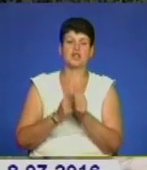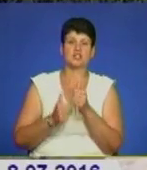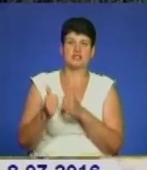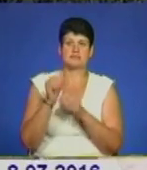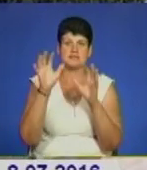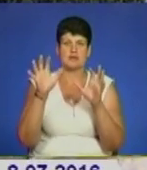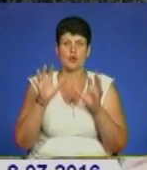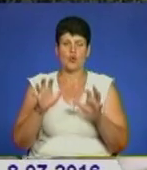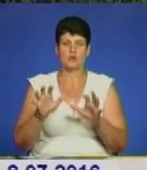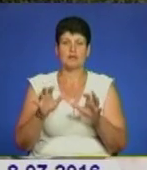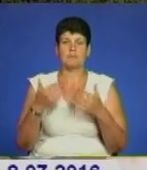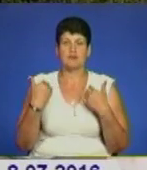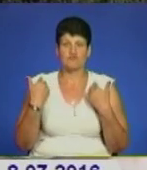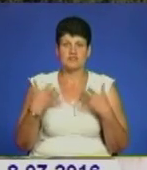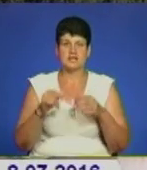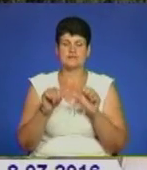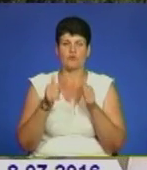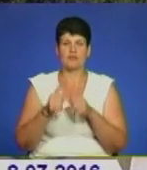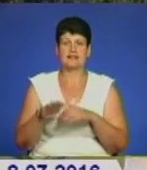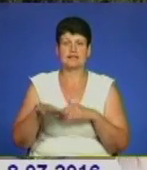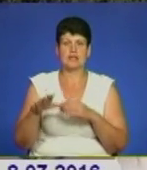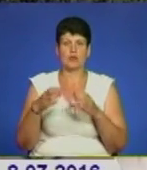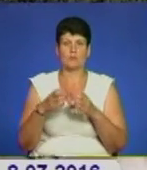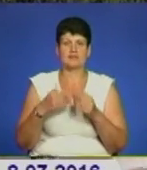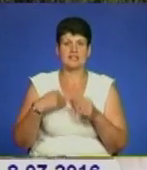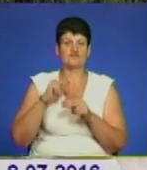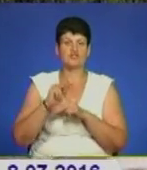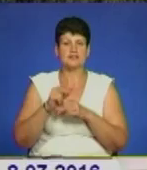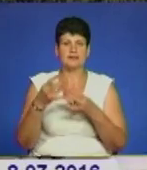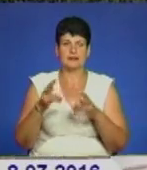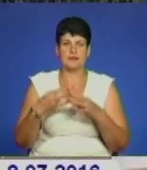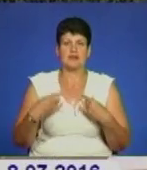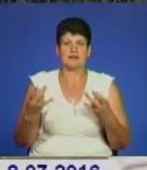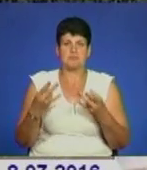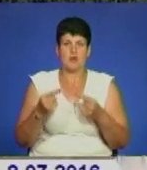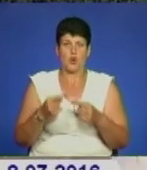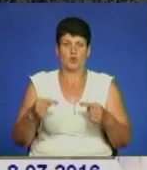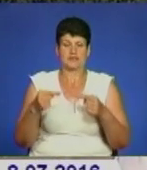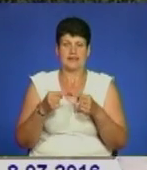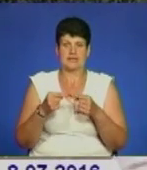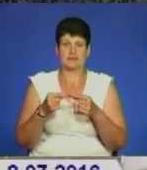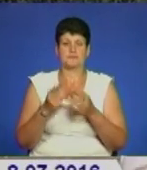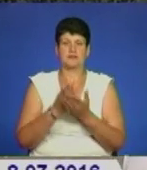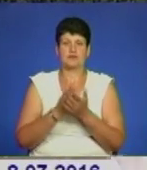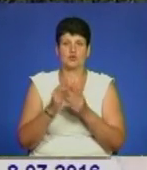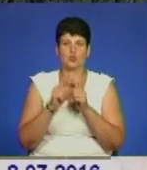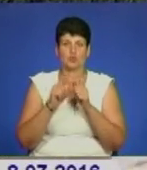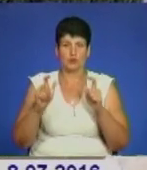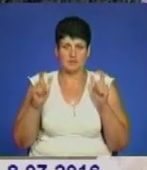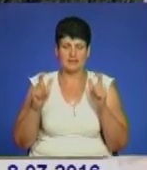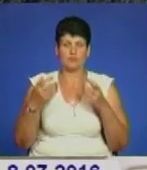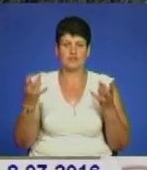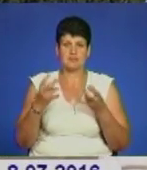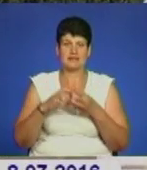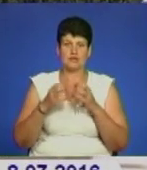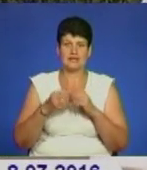громад, ми вже сформували територіальні громади, нас вчити вже не треба. Нам треба конкретні інфраструктурні об'єкти. Нам потрібен результат, нам потрібен